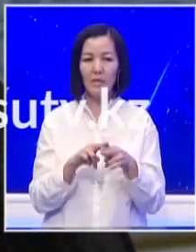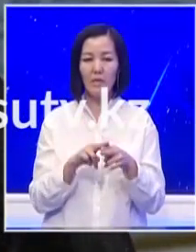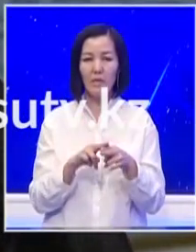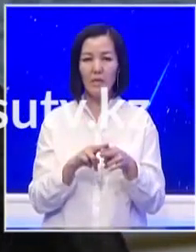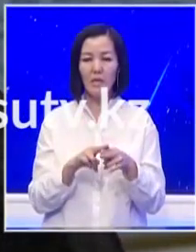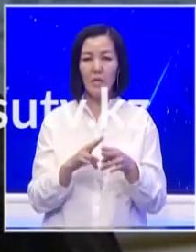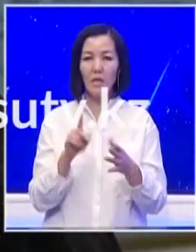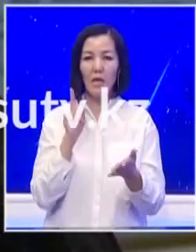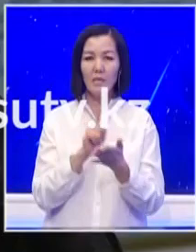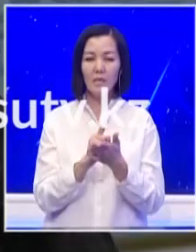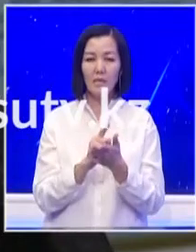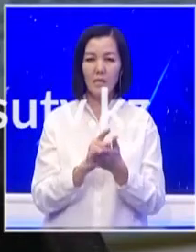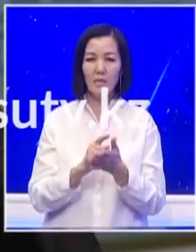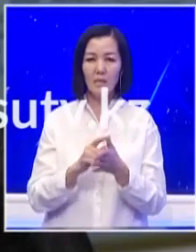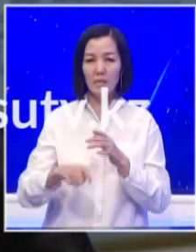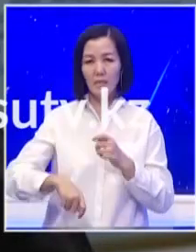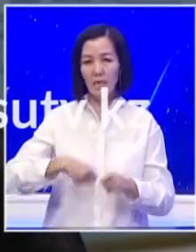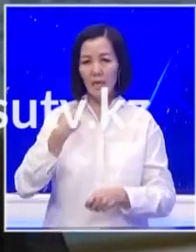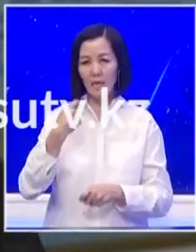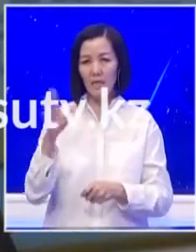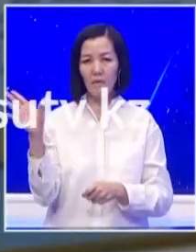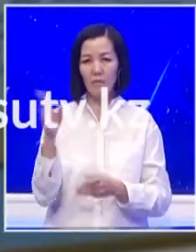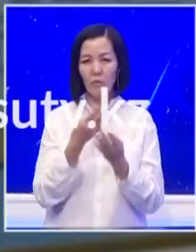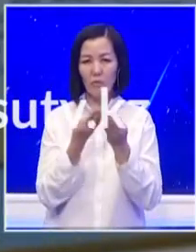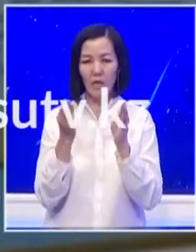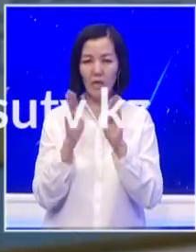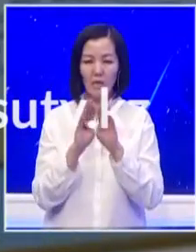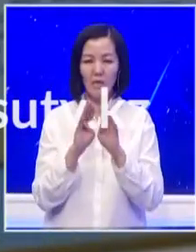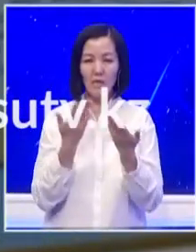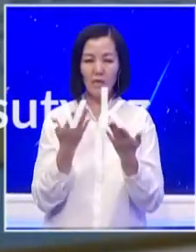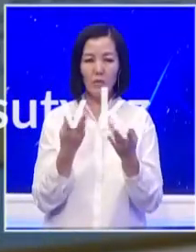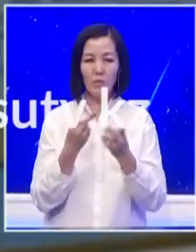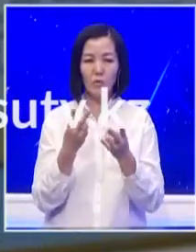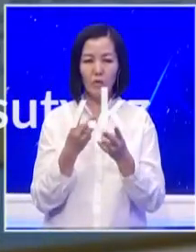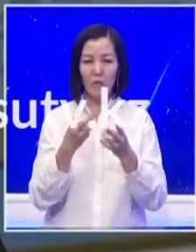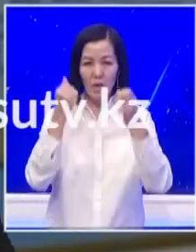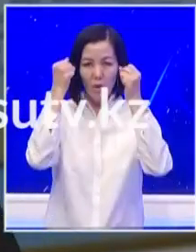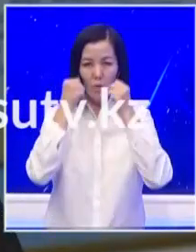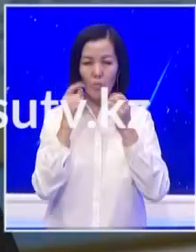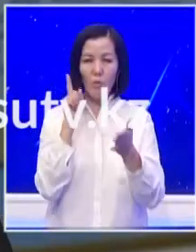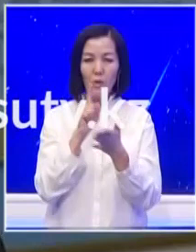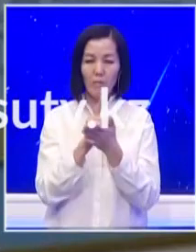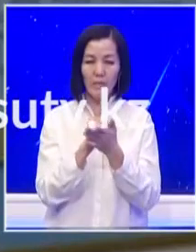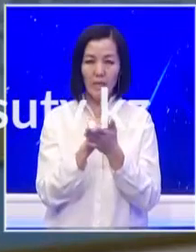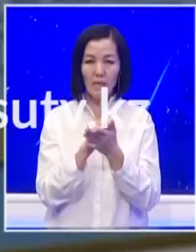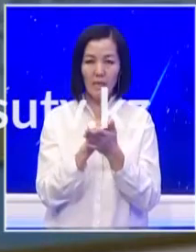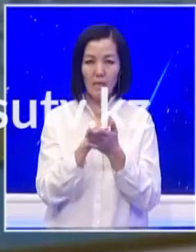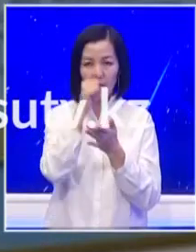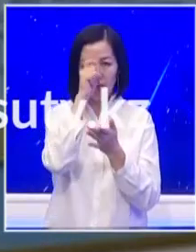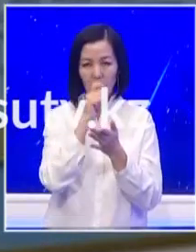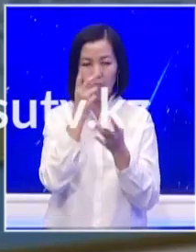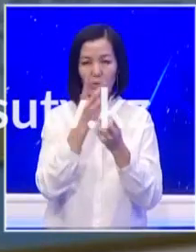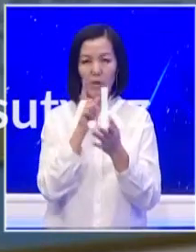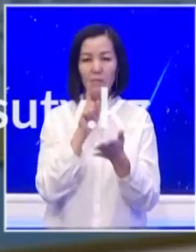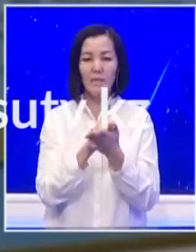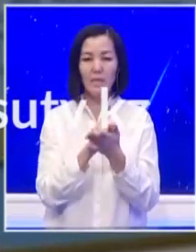одежда должна быть закрытой все части тела, надо иметь головной убор и в